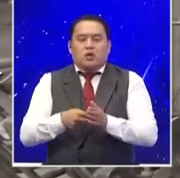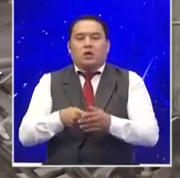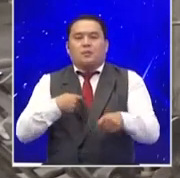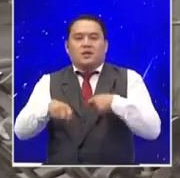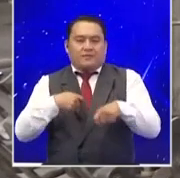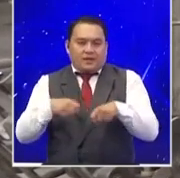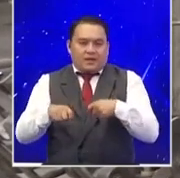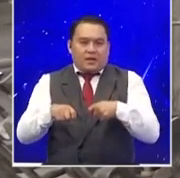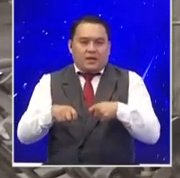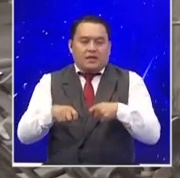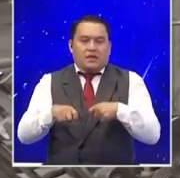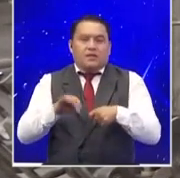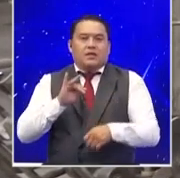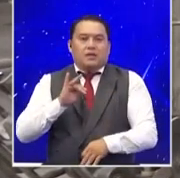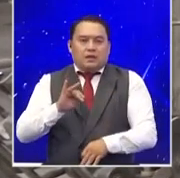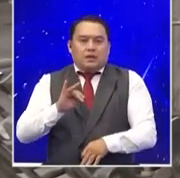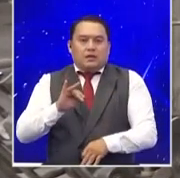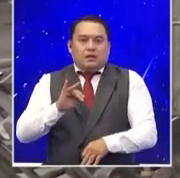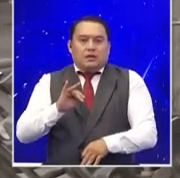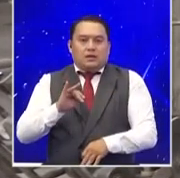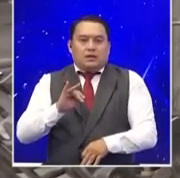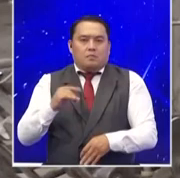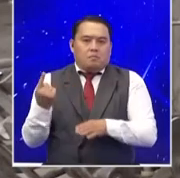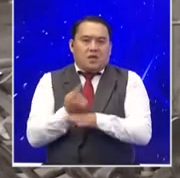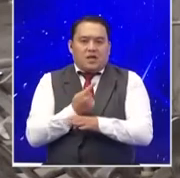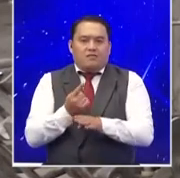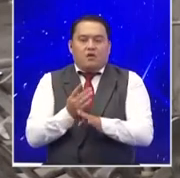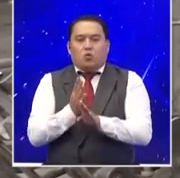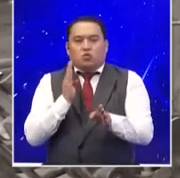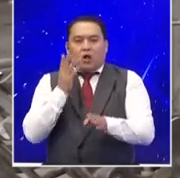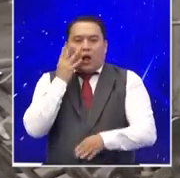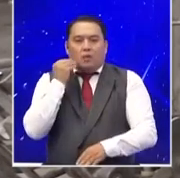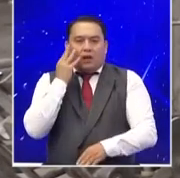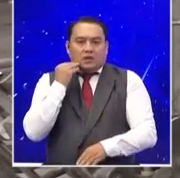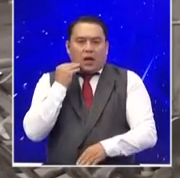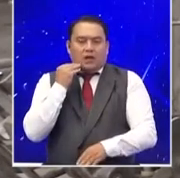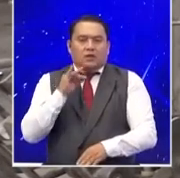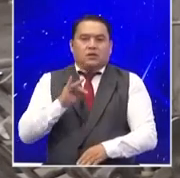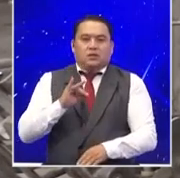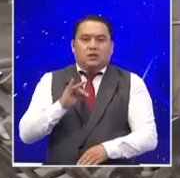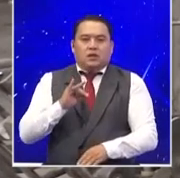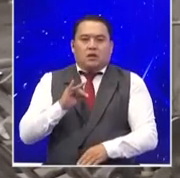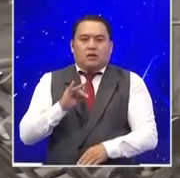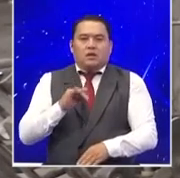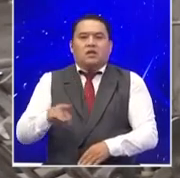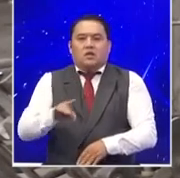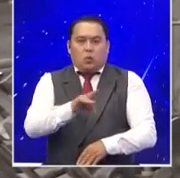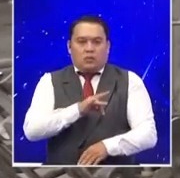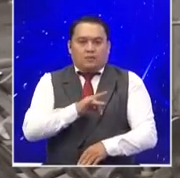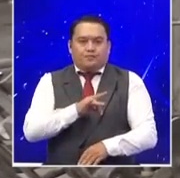рынок. Значит, это в первую очередь, конечно, Алма-Ата, охлажденное мясо и остальные регионы.